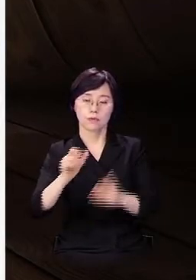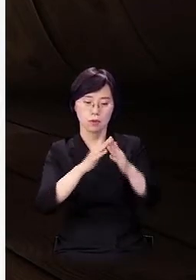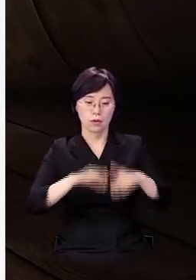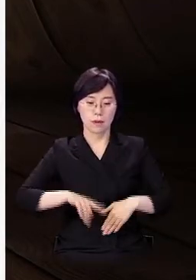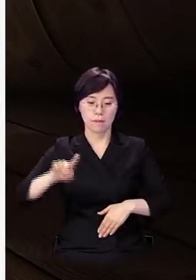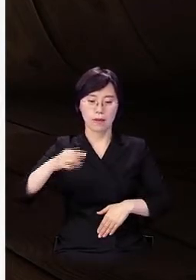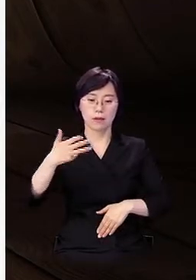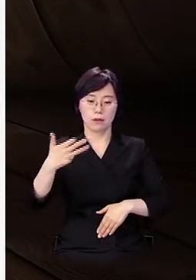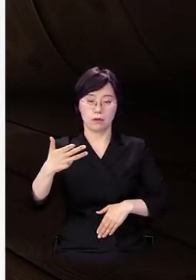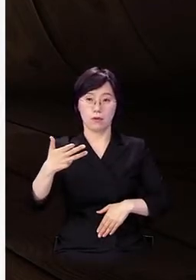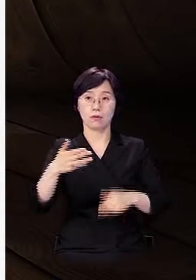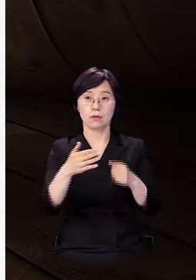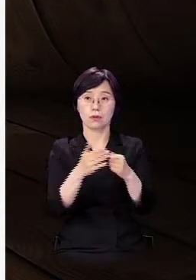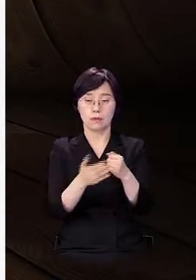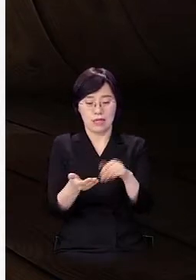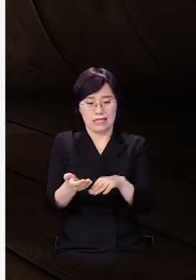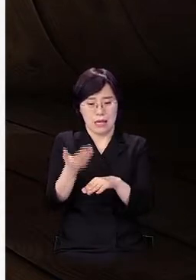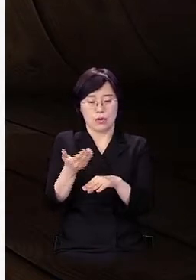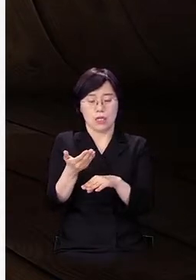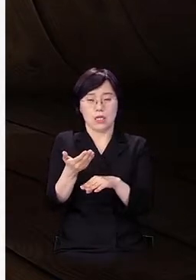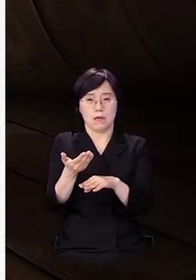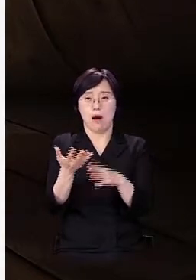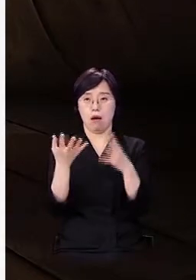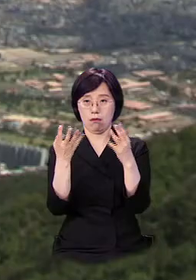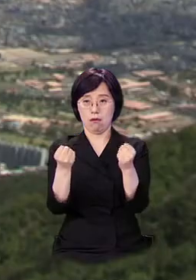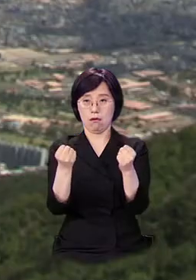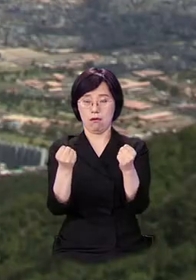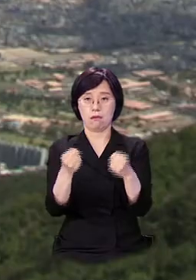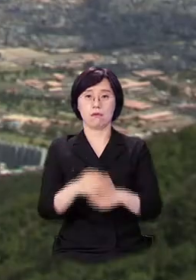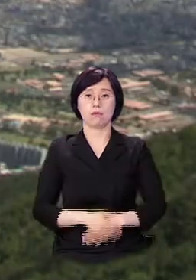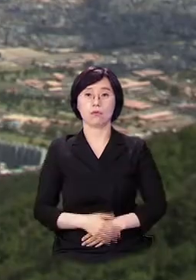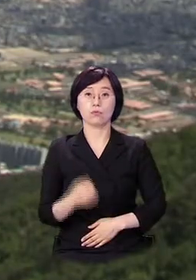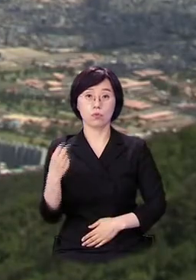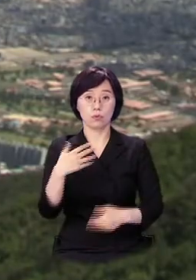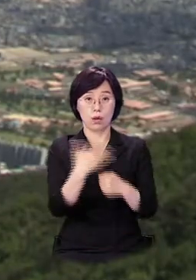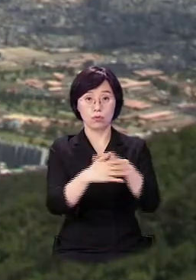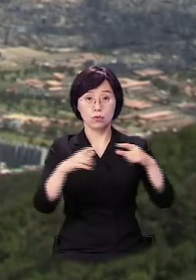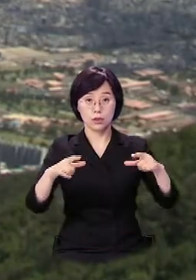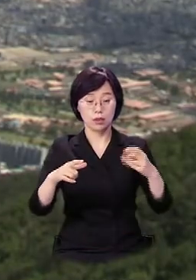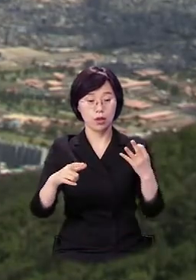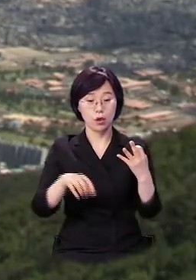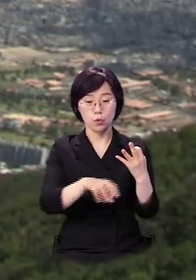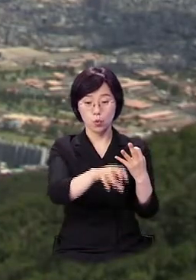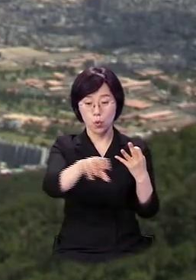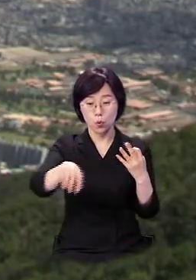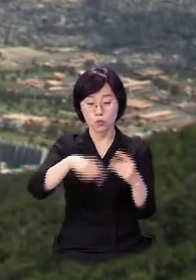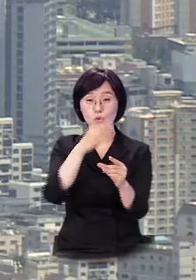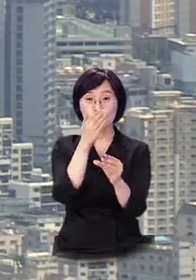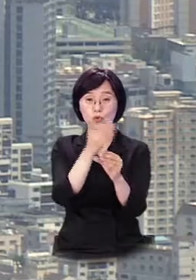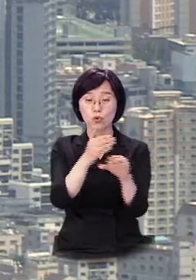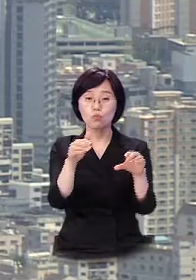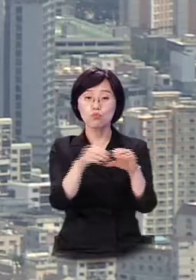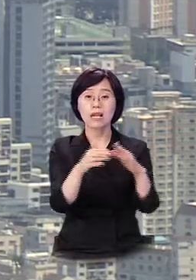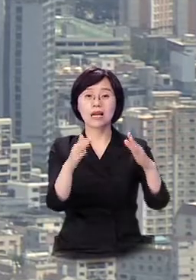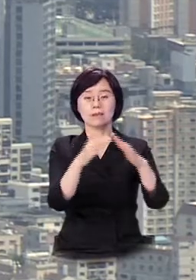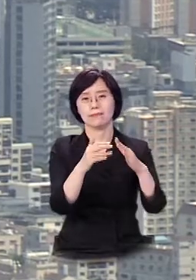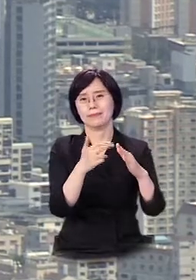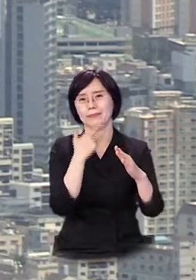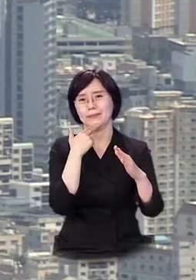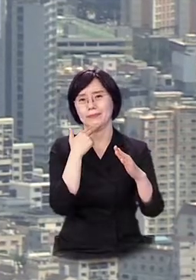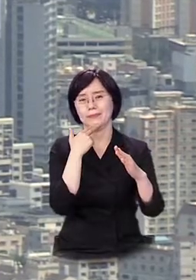전남은 뱅 절 8개로 상위권을 차지했습니다 여기에다 대구는 14개 시 도에서 운영하는 문화의집 또